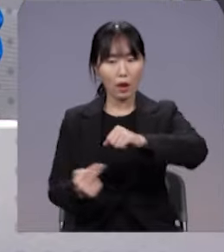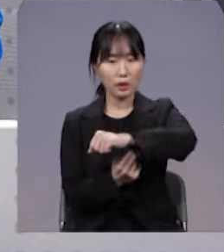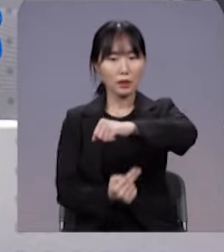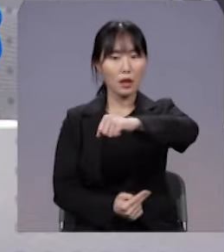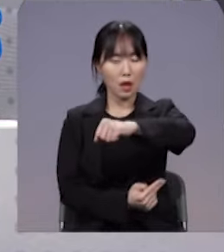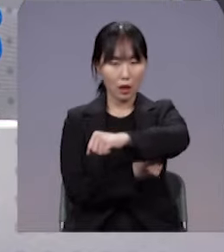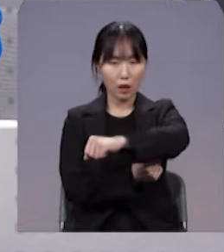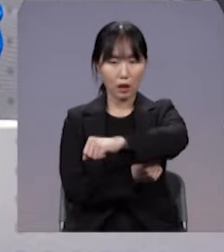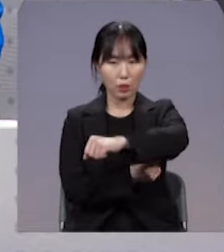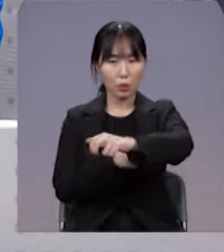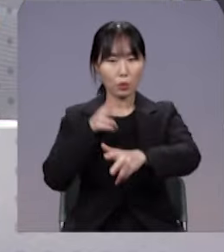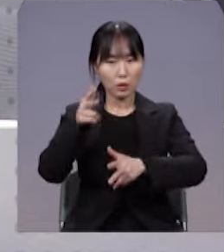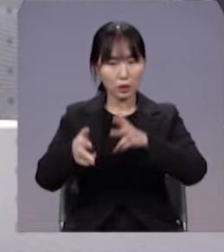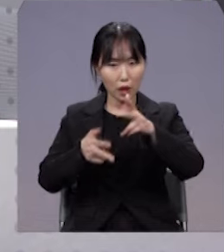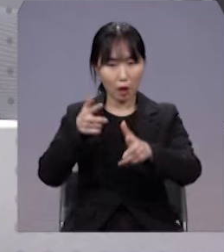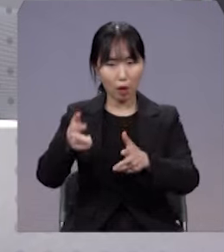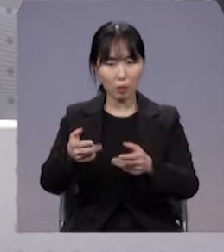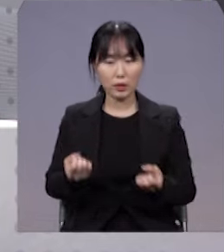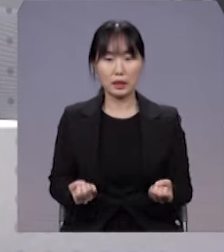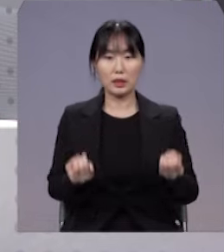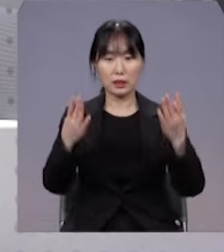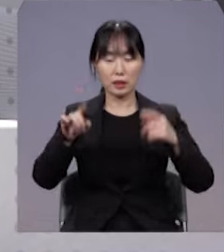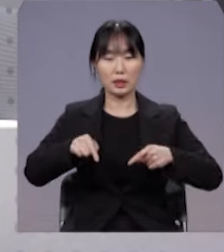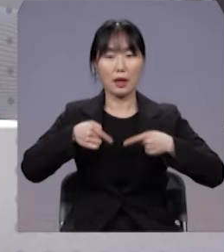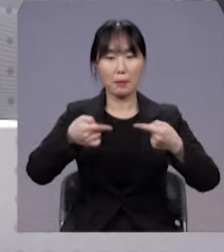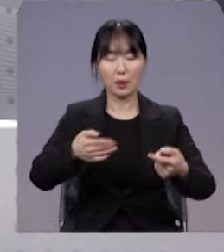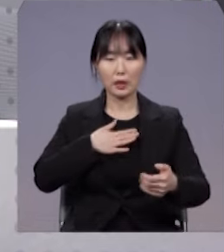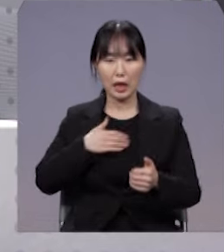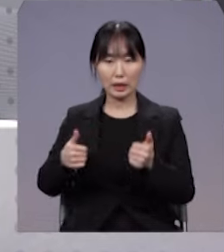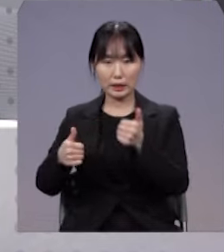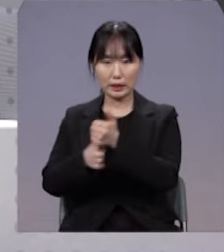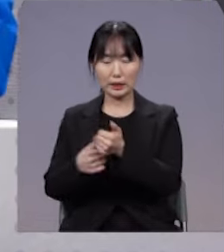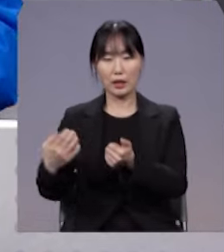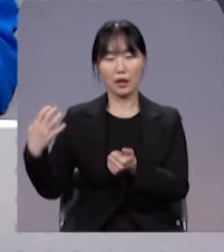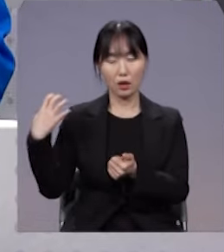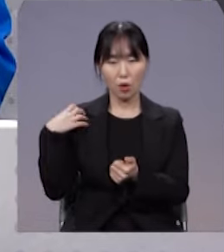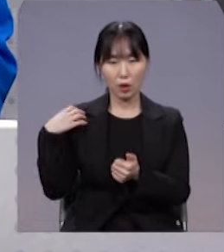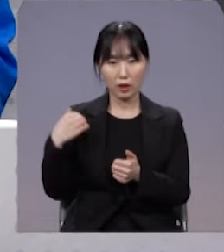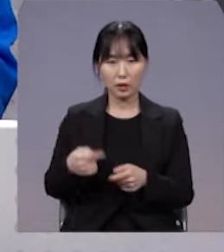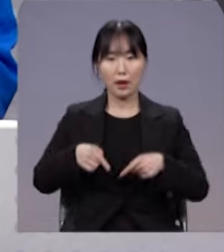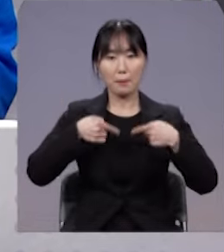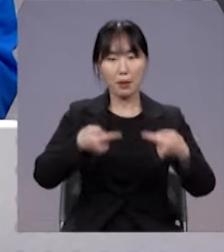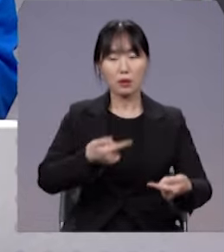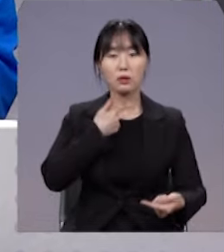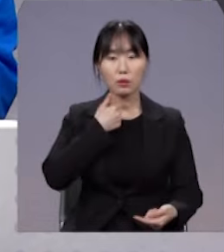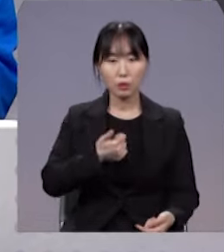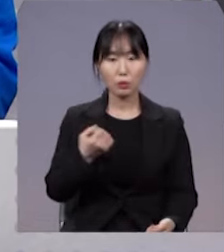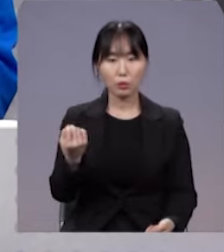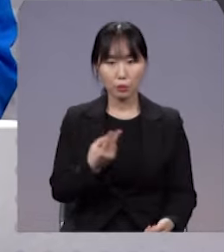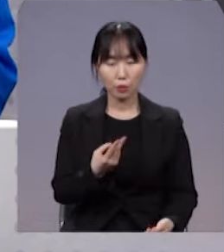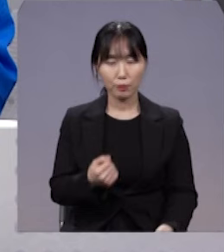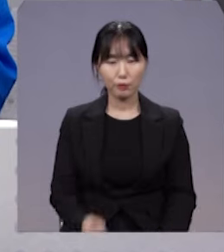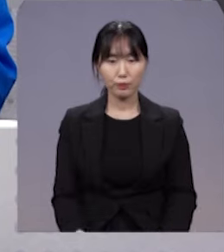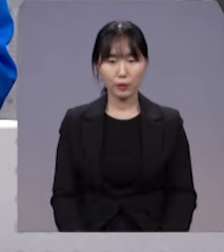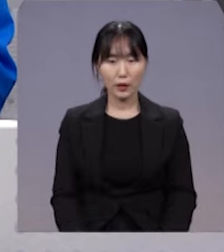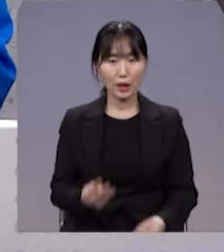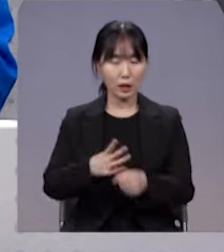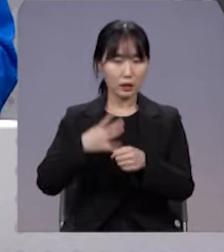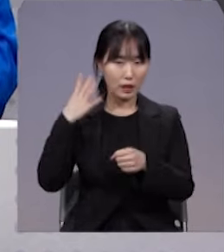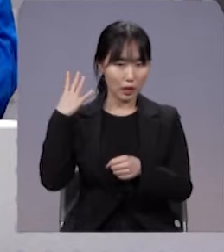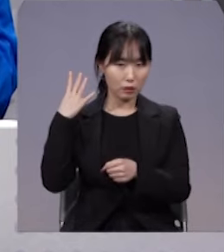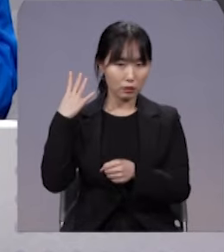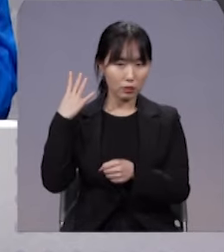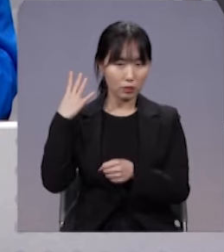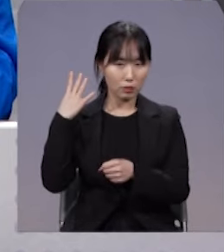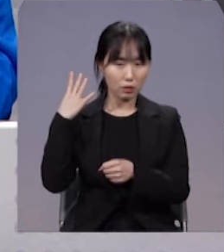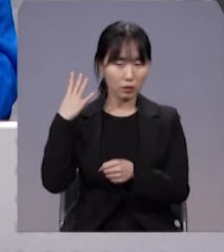평화대교 기공식에 제가 참여 부시장으로 참여를 했습니다 그리고 제 3년 육교는 4년 전에 네 4년